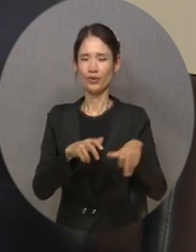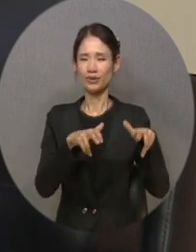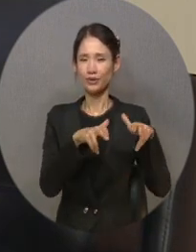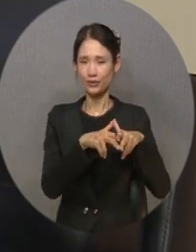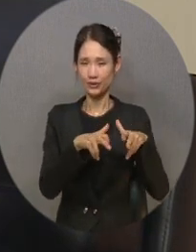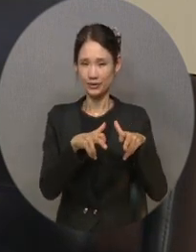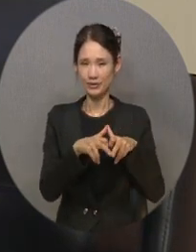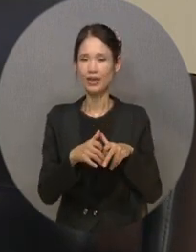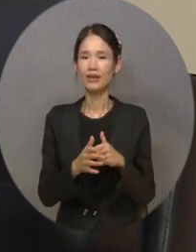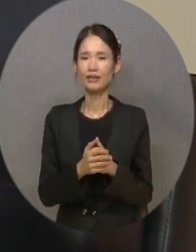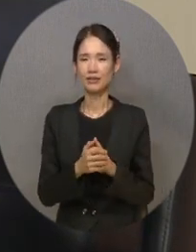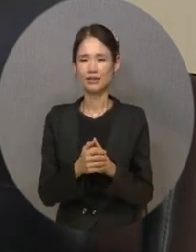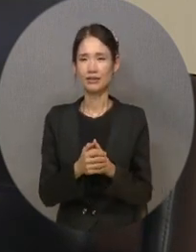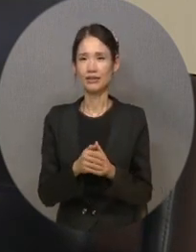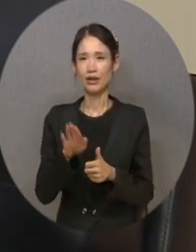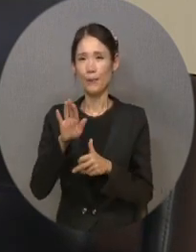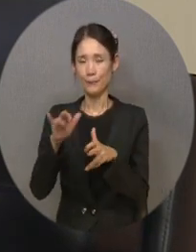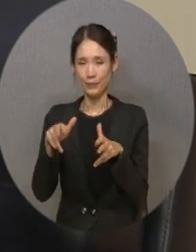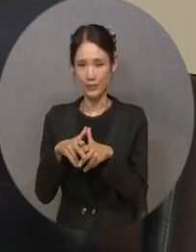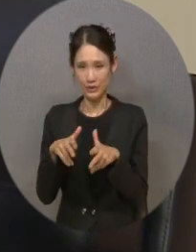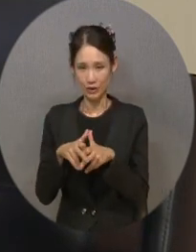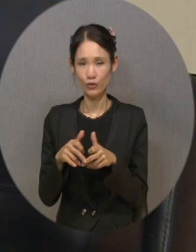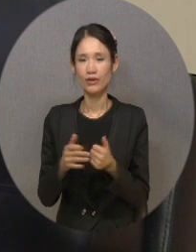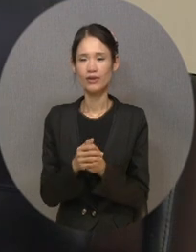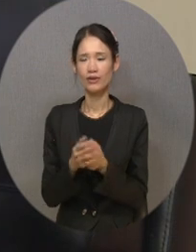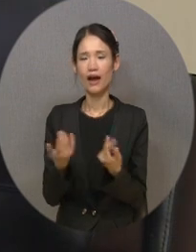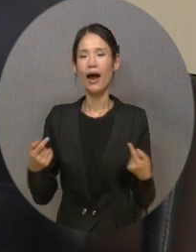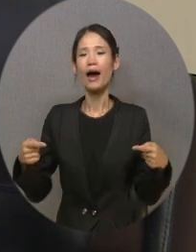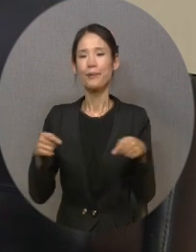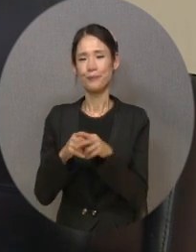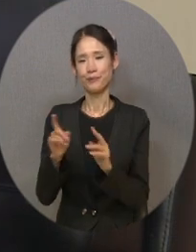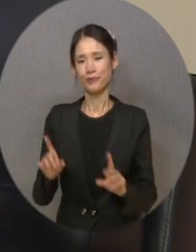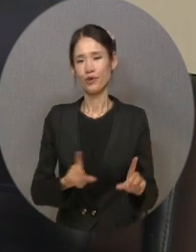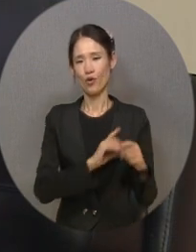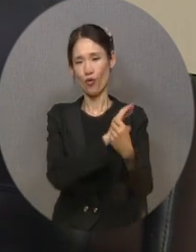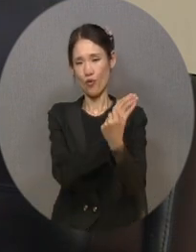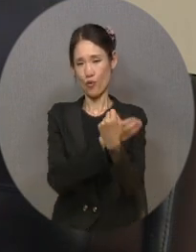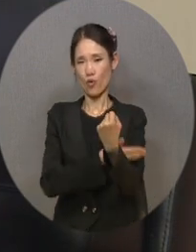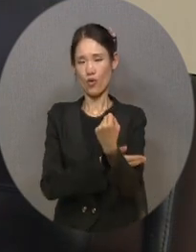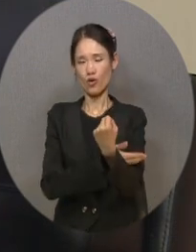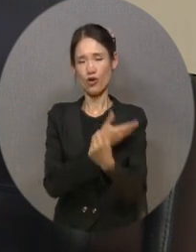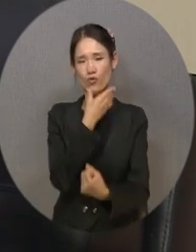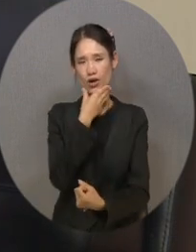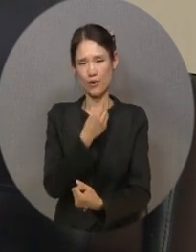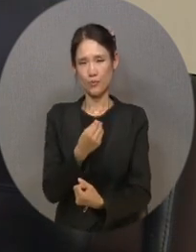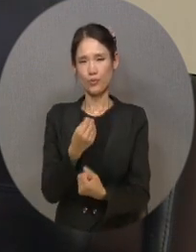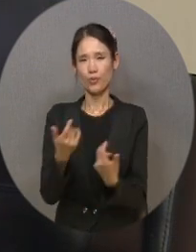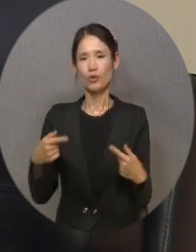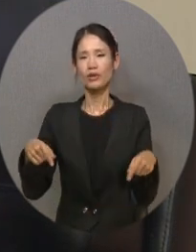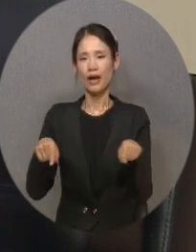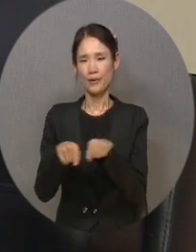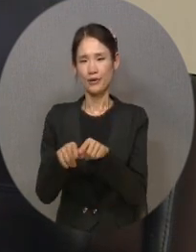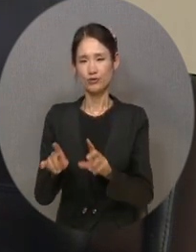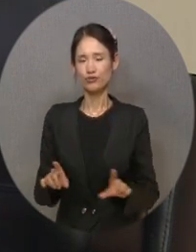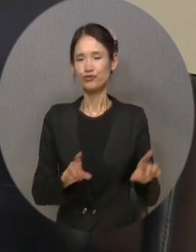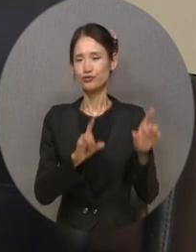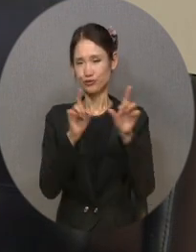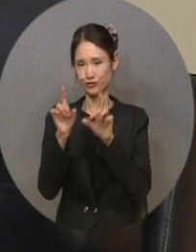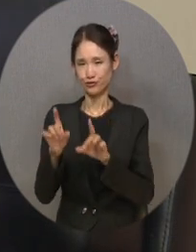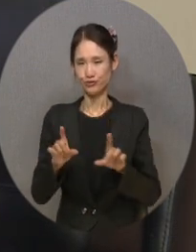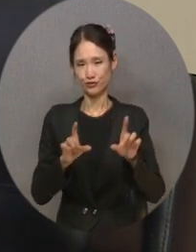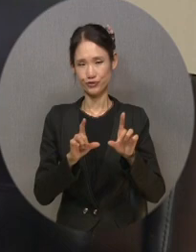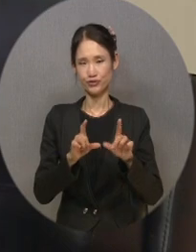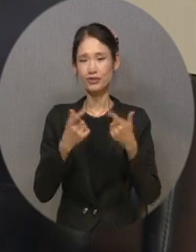목적은, 목표는 장애인과 비장애인이 함께 살고 권리와 복지를 함께 누리는